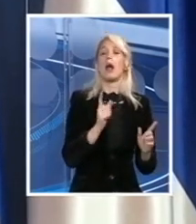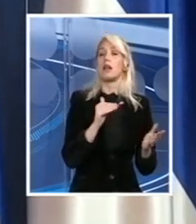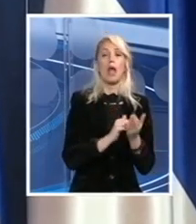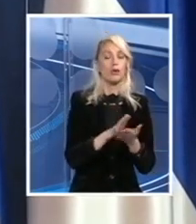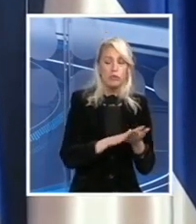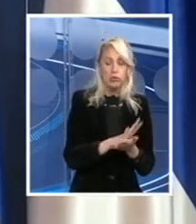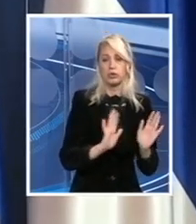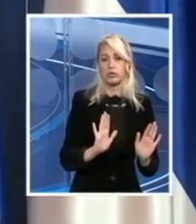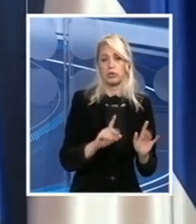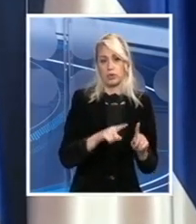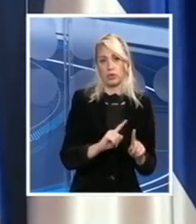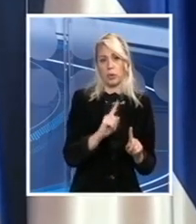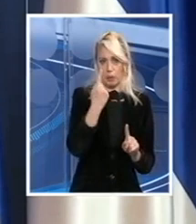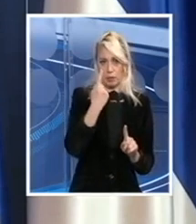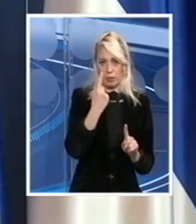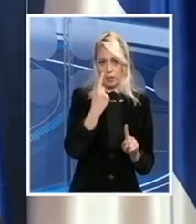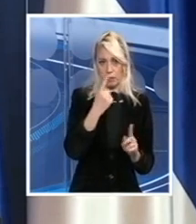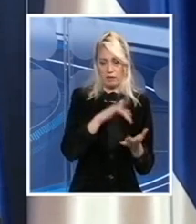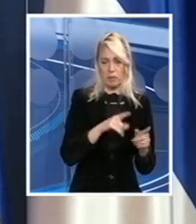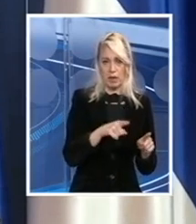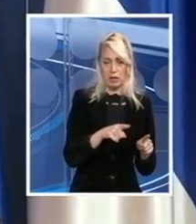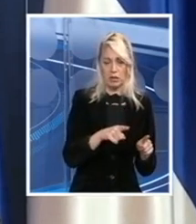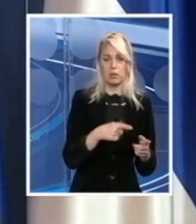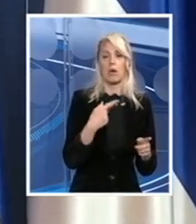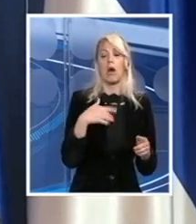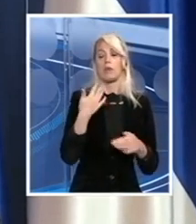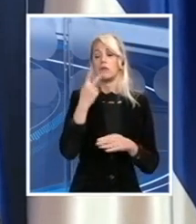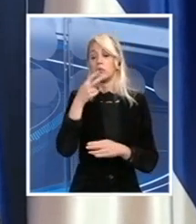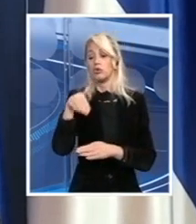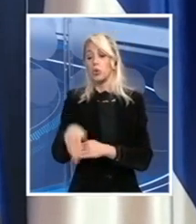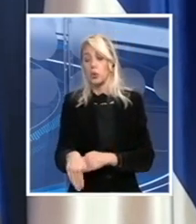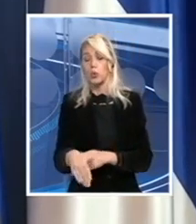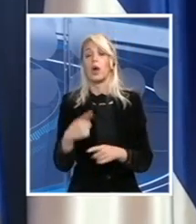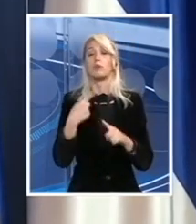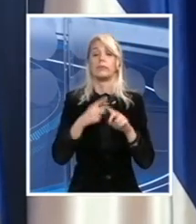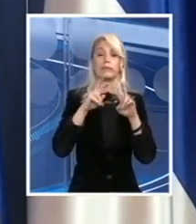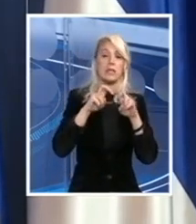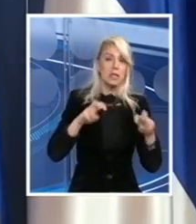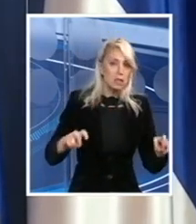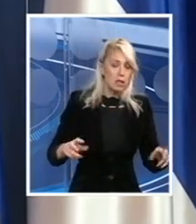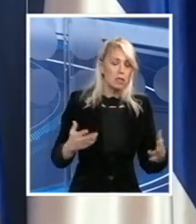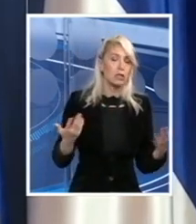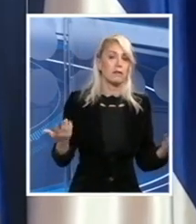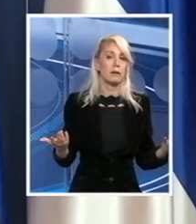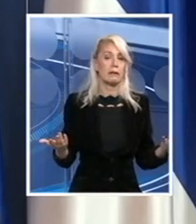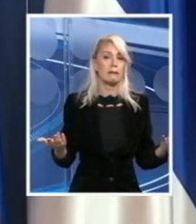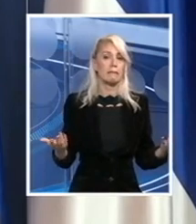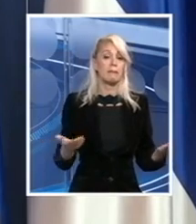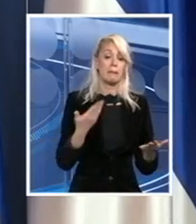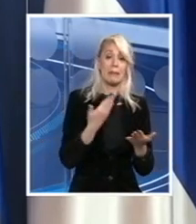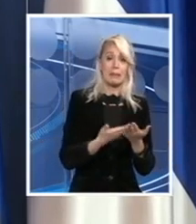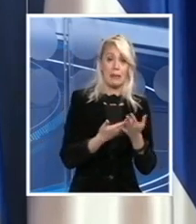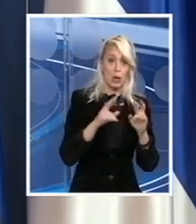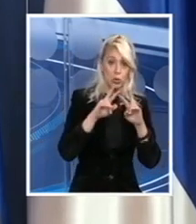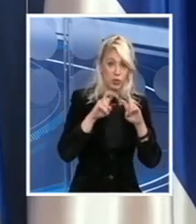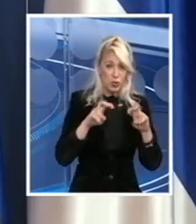a onda ćemo pratiti, a pored toga radit ćemo i istraživanje. Na bazi toga šta ćemo